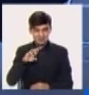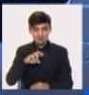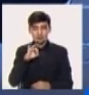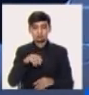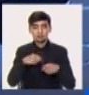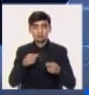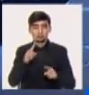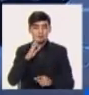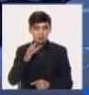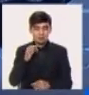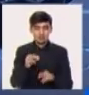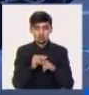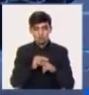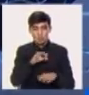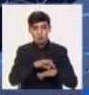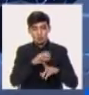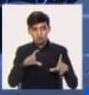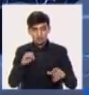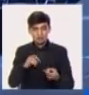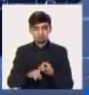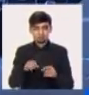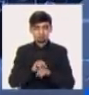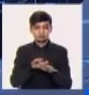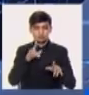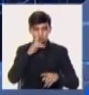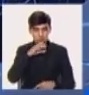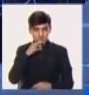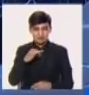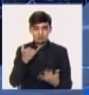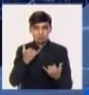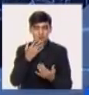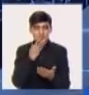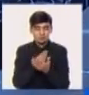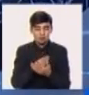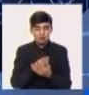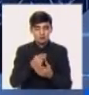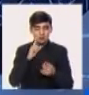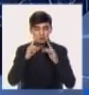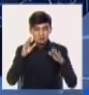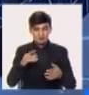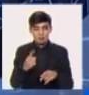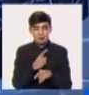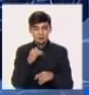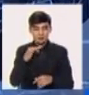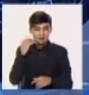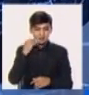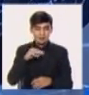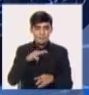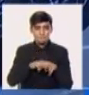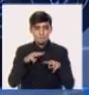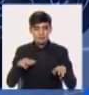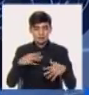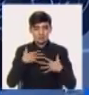выявлению зараженных и лечению больных. Об этом Алексей Цой сегодня рассказал на первой своей пресс-конференции в качестве главы